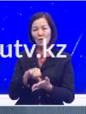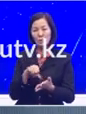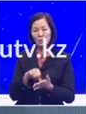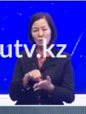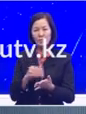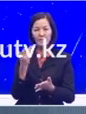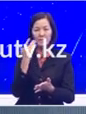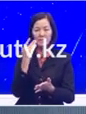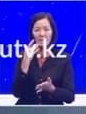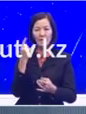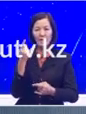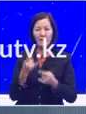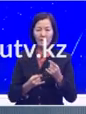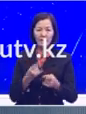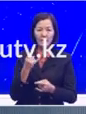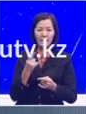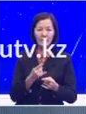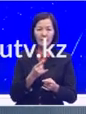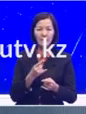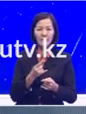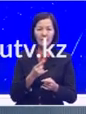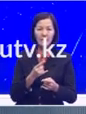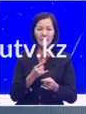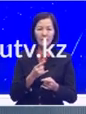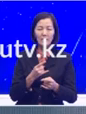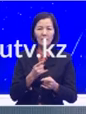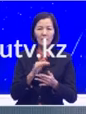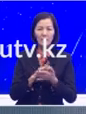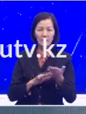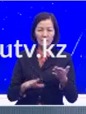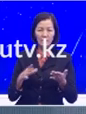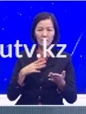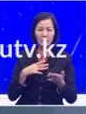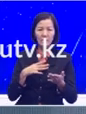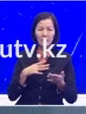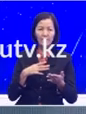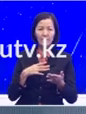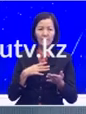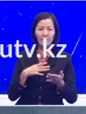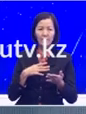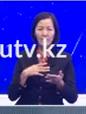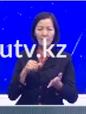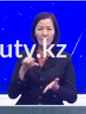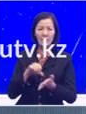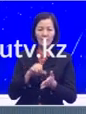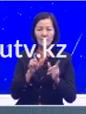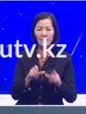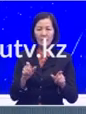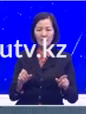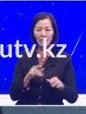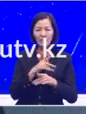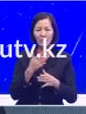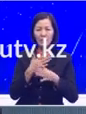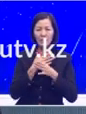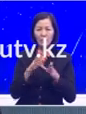әр бағдарламасының соңы қайырымдылыққа ұласып жататын, сол бағдарламаға қатысқан адамдардың өзіне қаншама